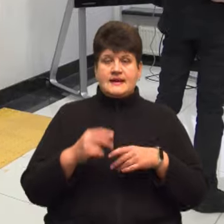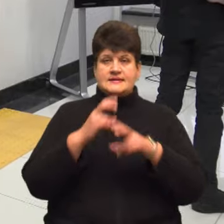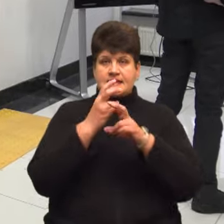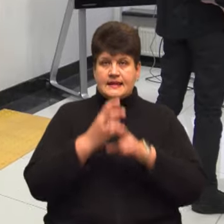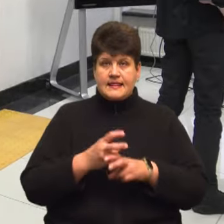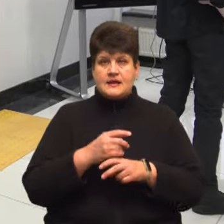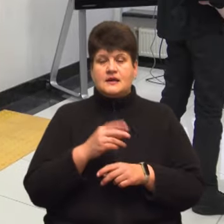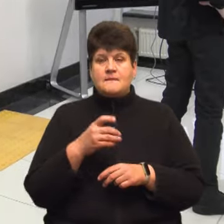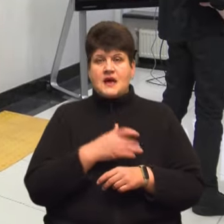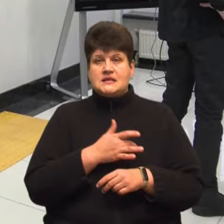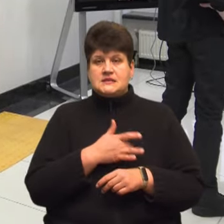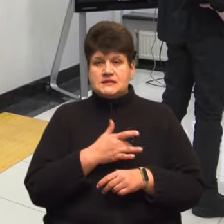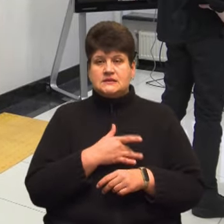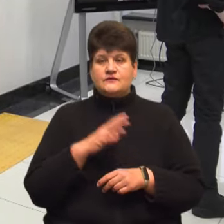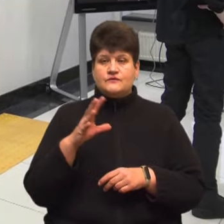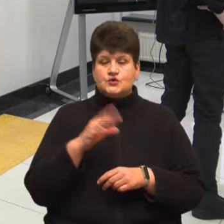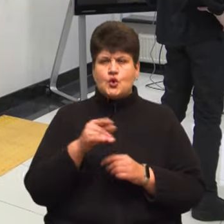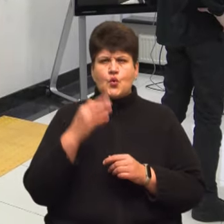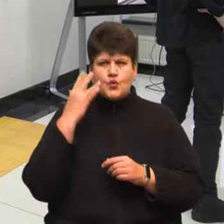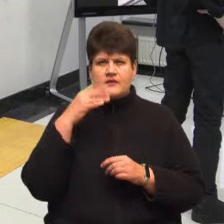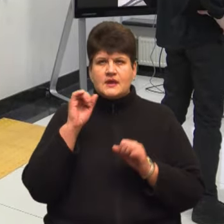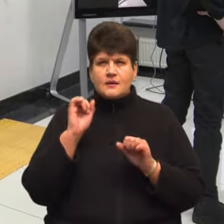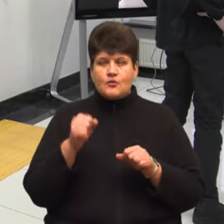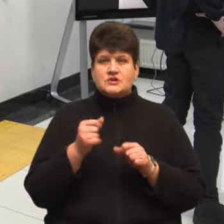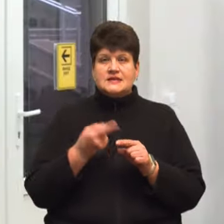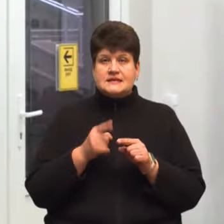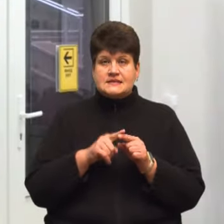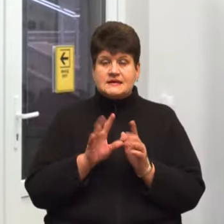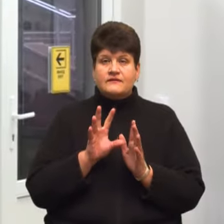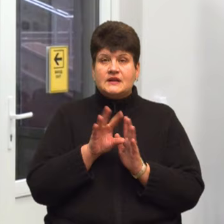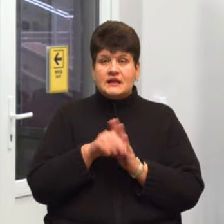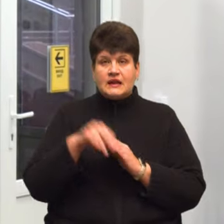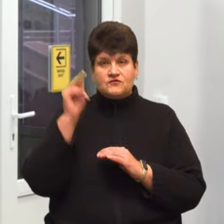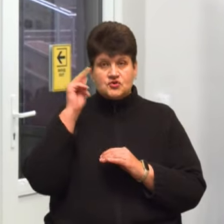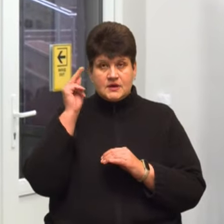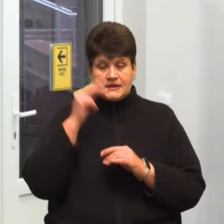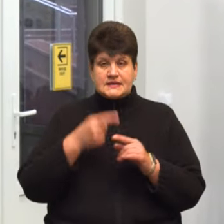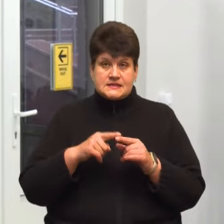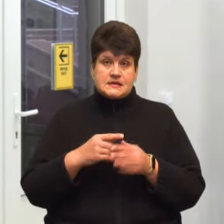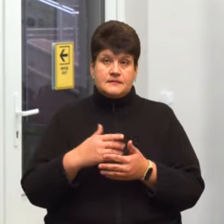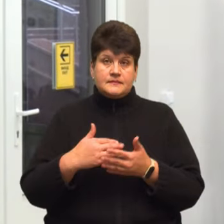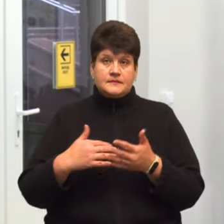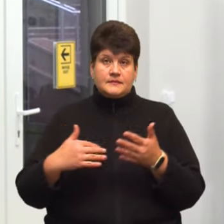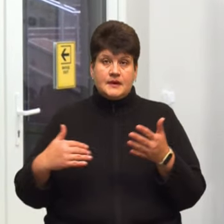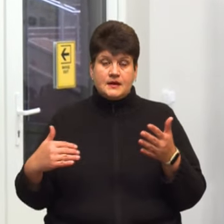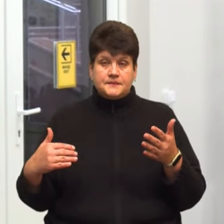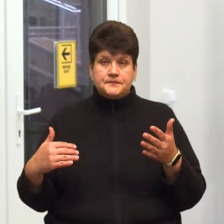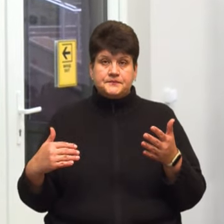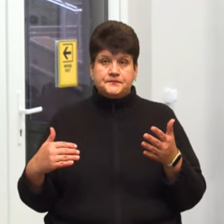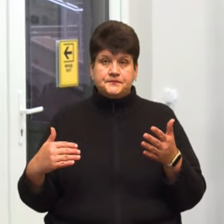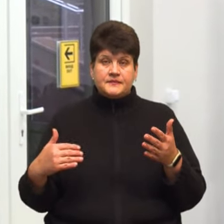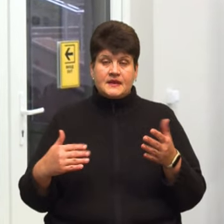система серцева судина уявіть як можна інтегрувати це в навчальний простір далі це звичайно ж таки